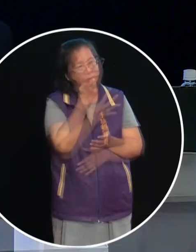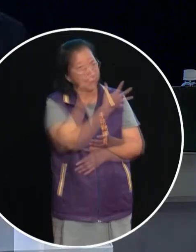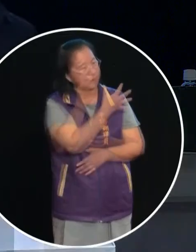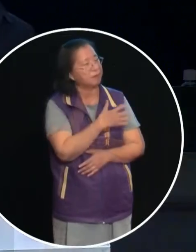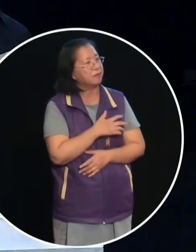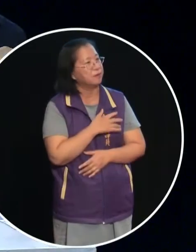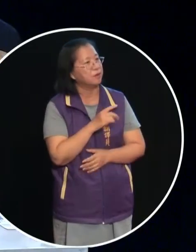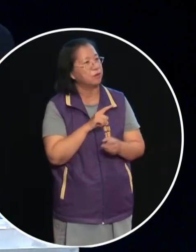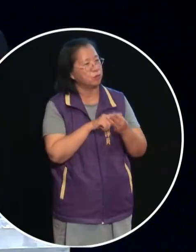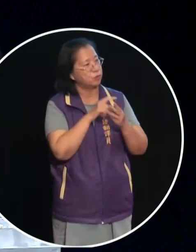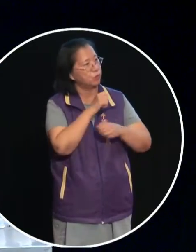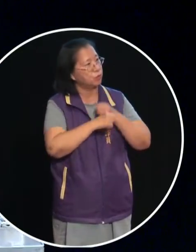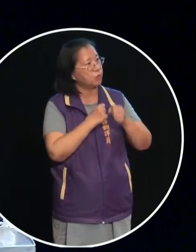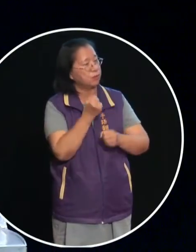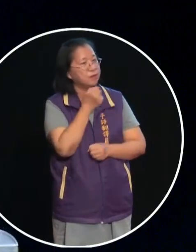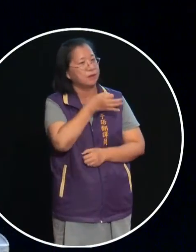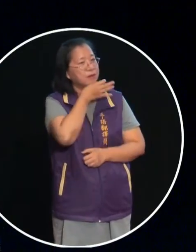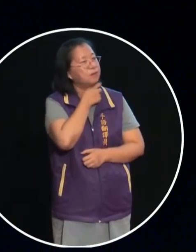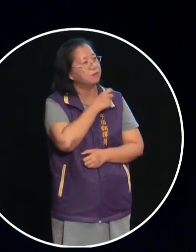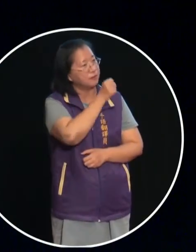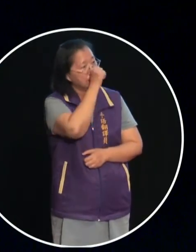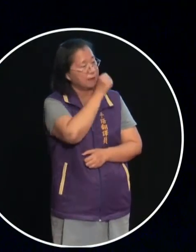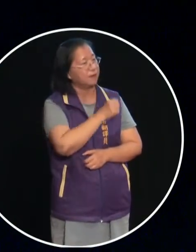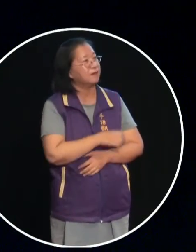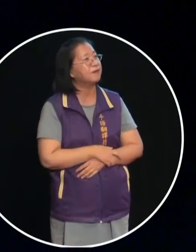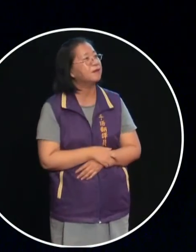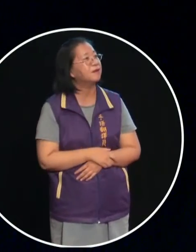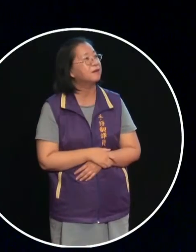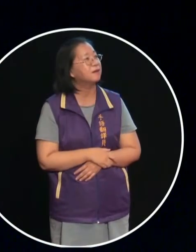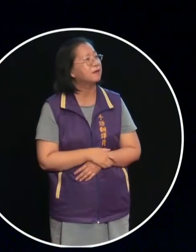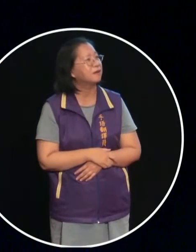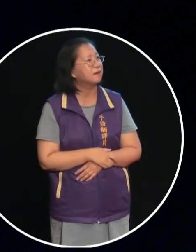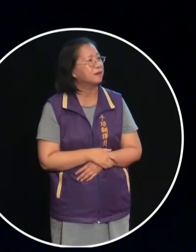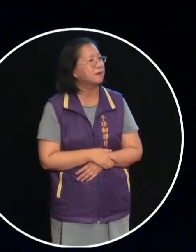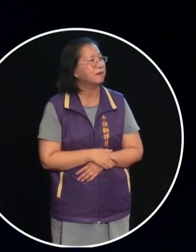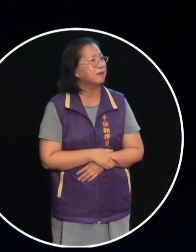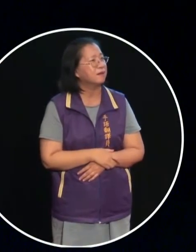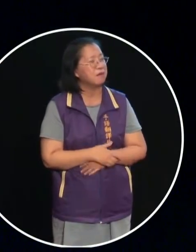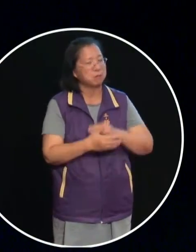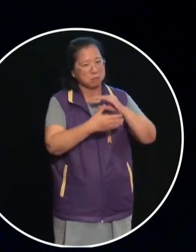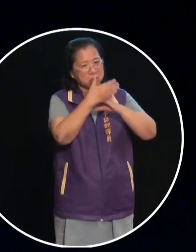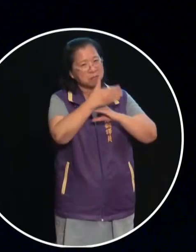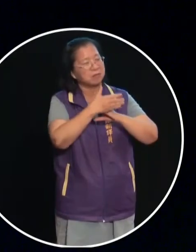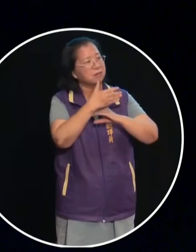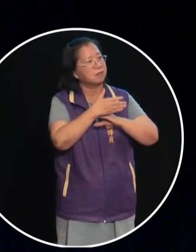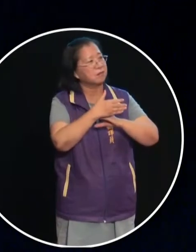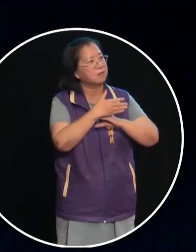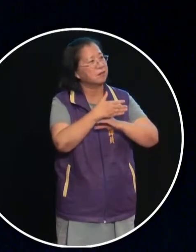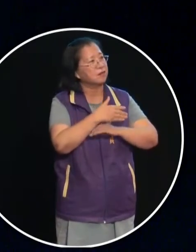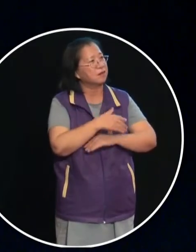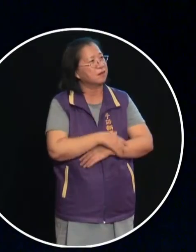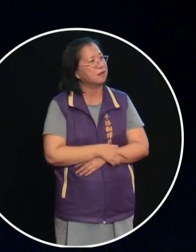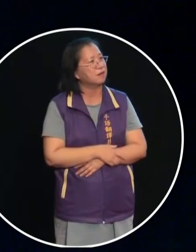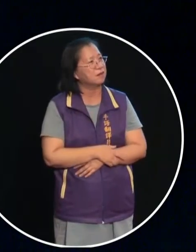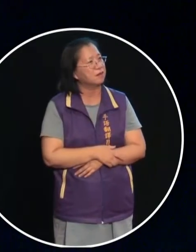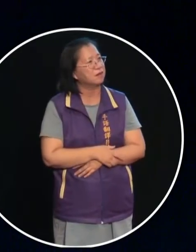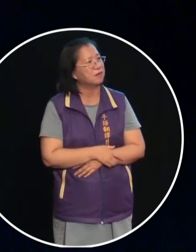谢。 你好，那个媒体的调查的结果